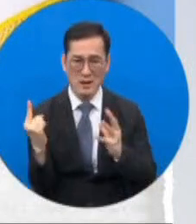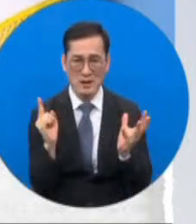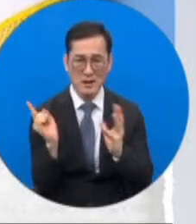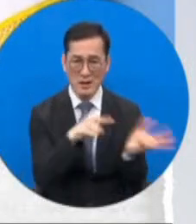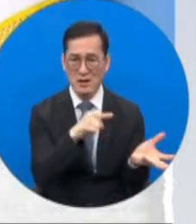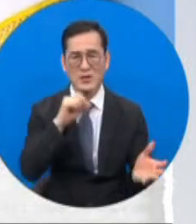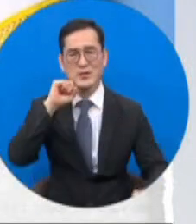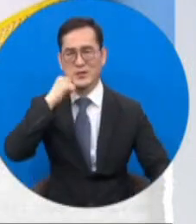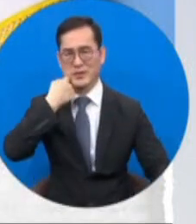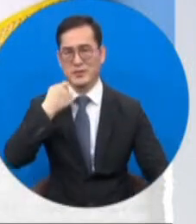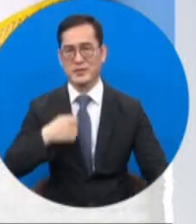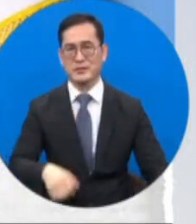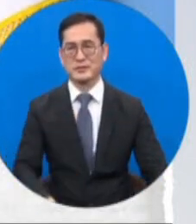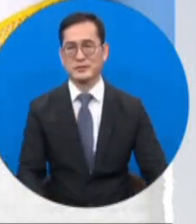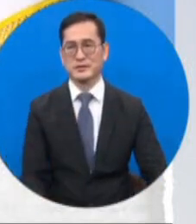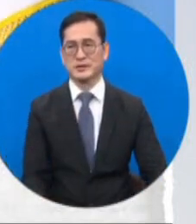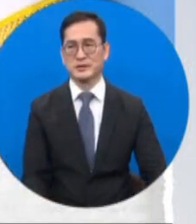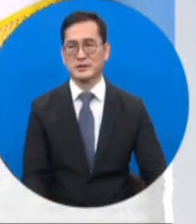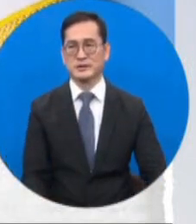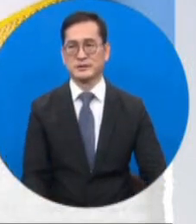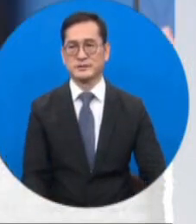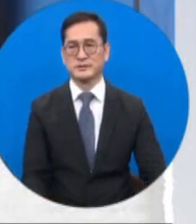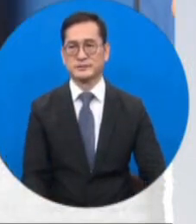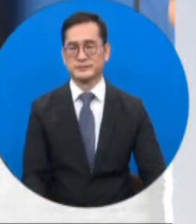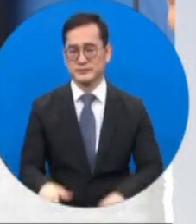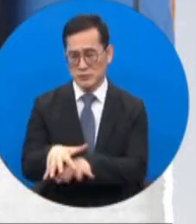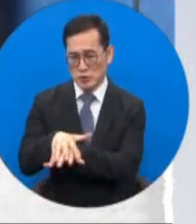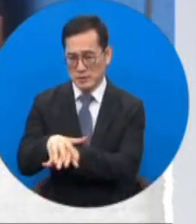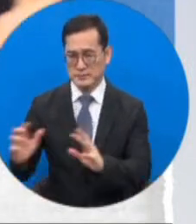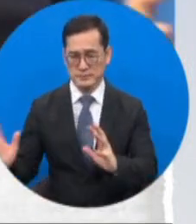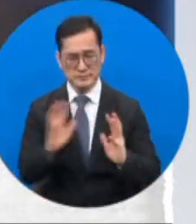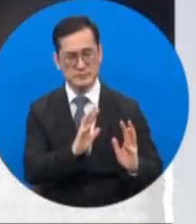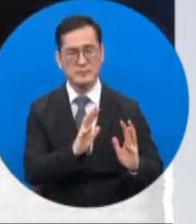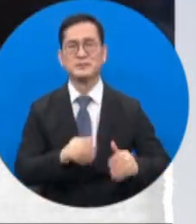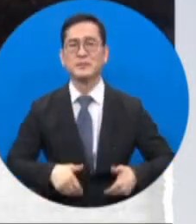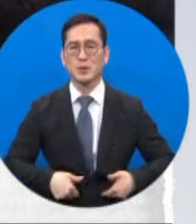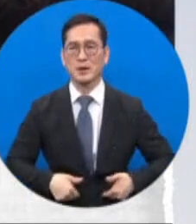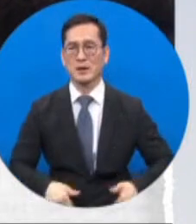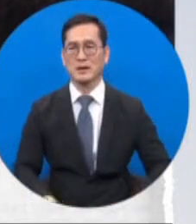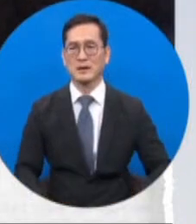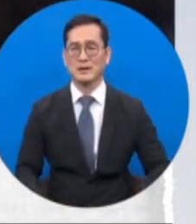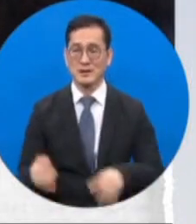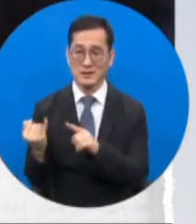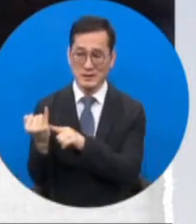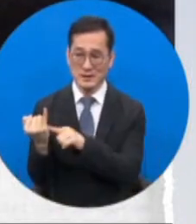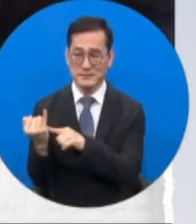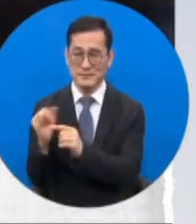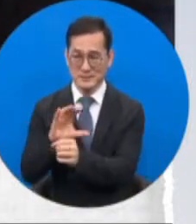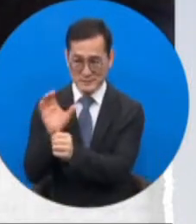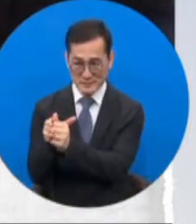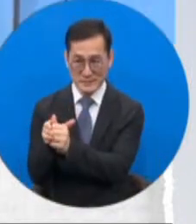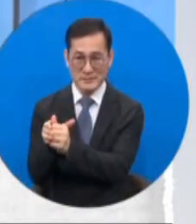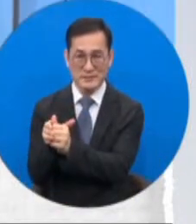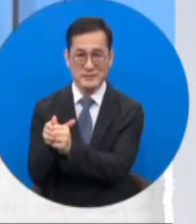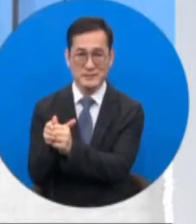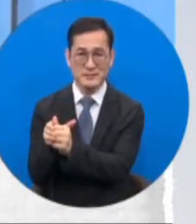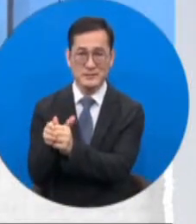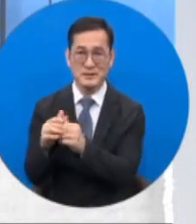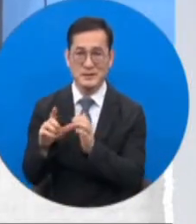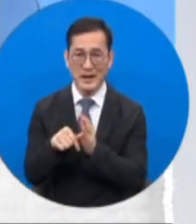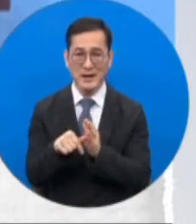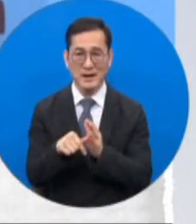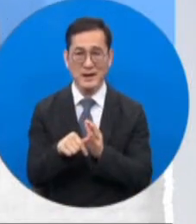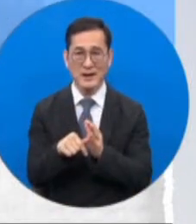당장 실현되기는 상당히 어려워 보인다. 그리고 애초에 민주당이 박 위원장을 대표로 선출할 때에도 박 위원장과 민주당